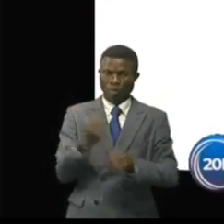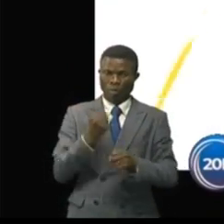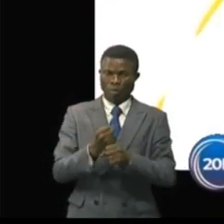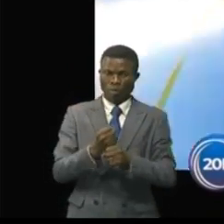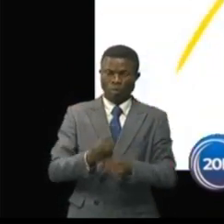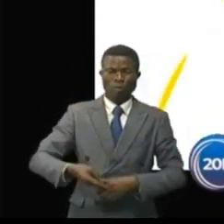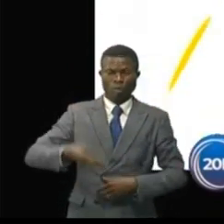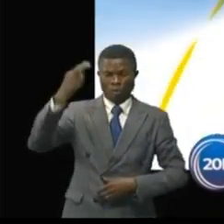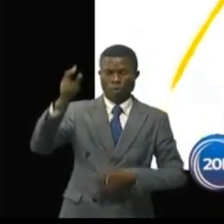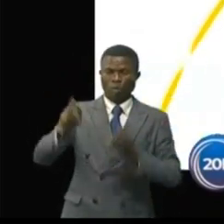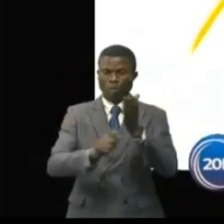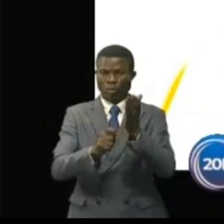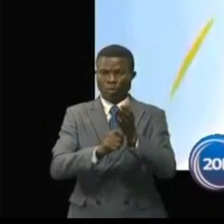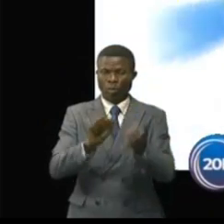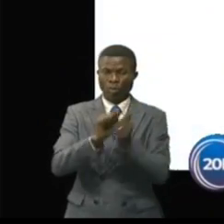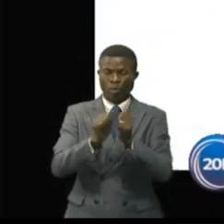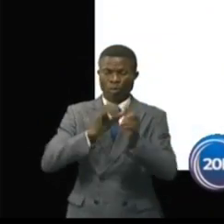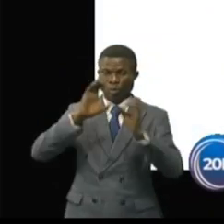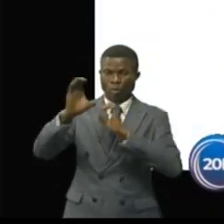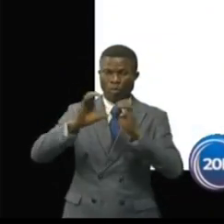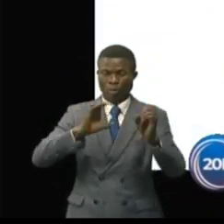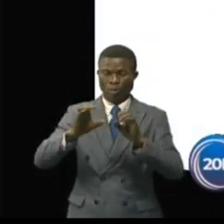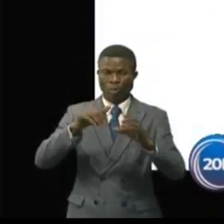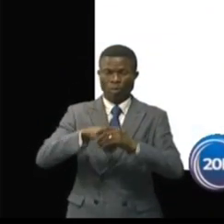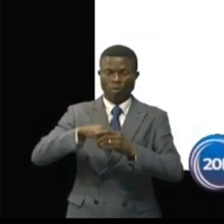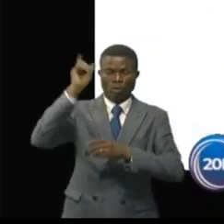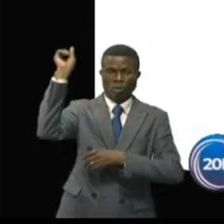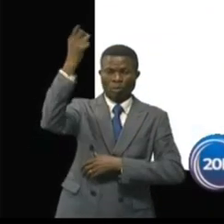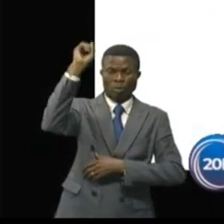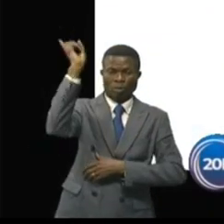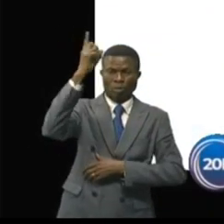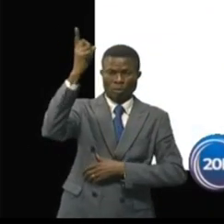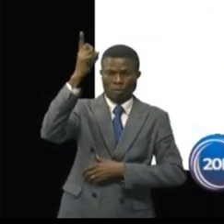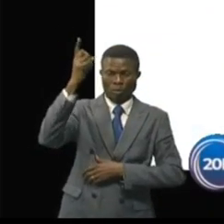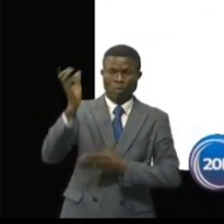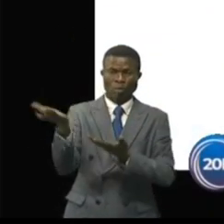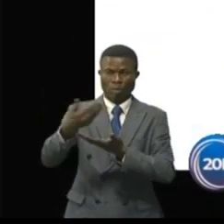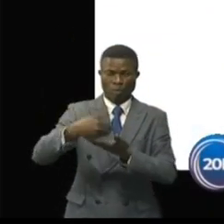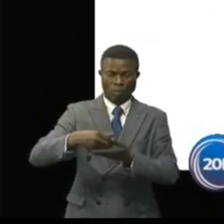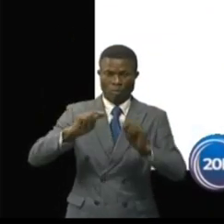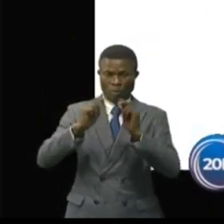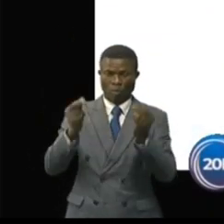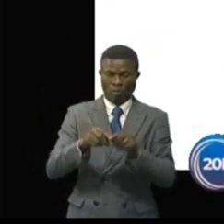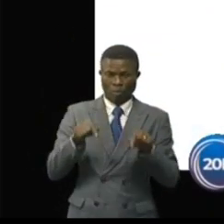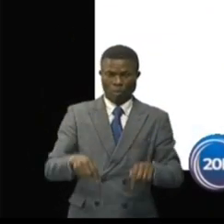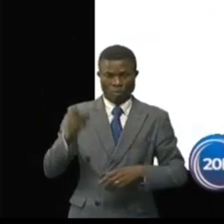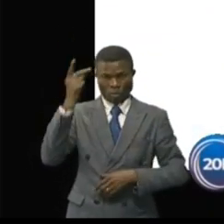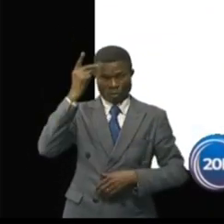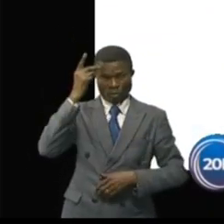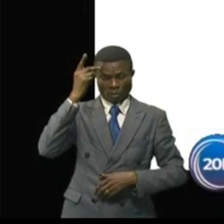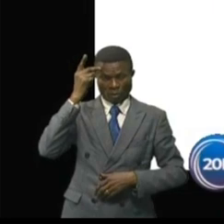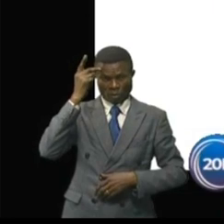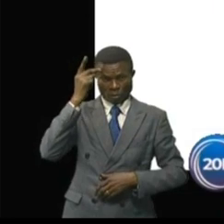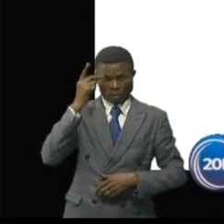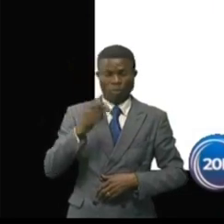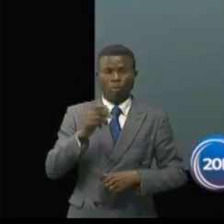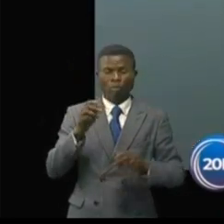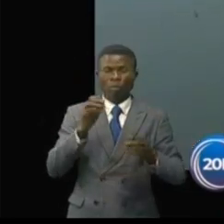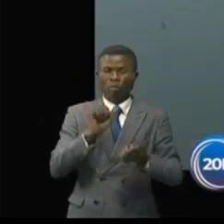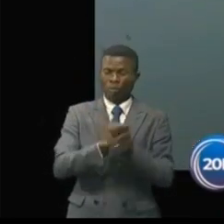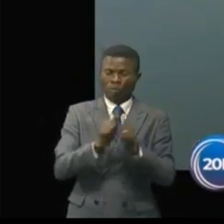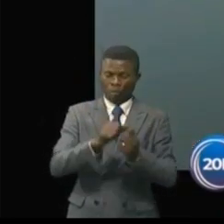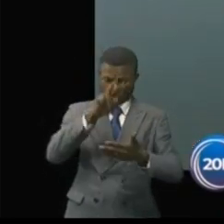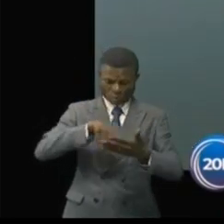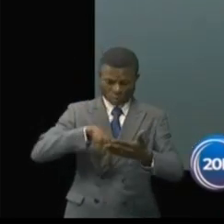haute technologie en matière de la communication par satellite. Déjà, au retour de la délégation à Kinshasa, un test sera fait avec la fourniture